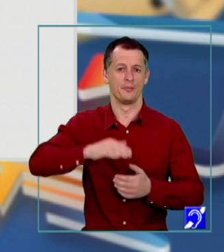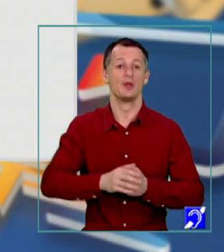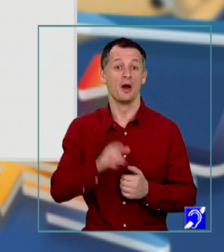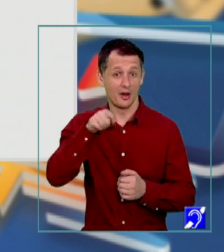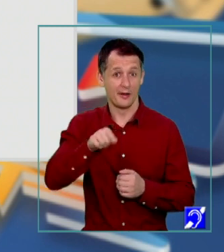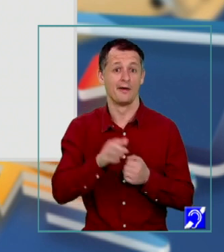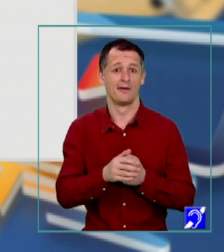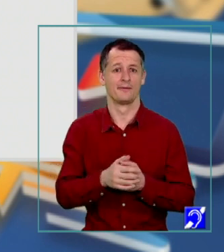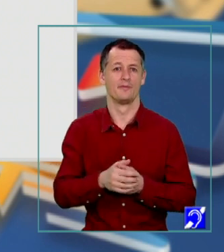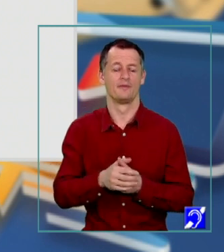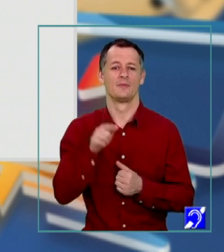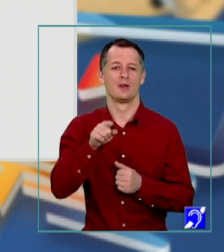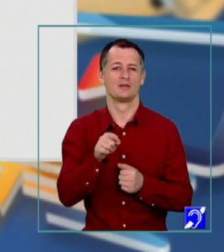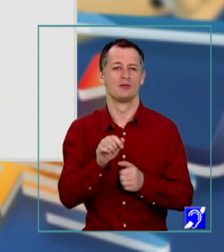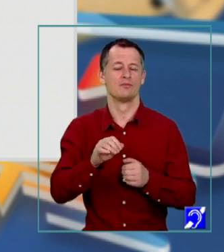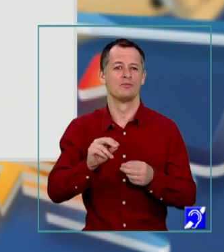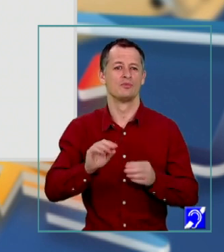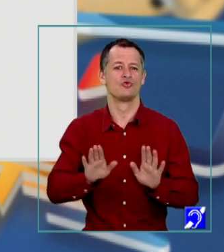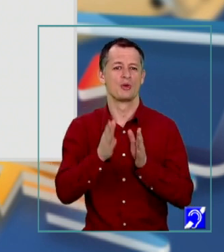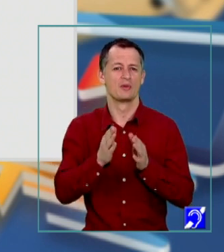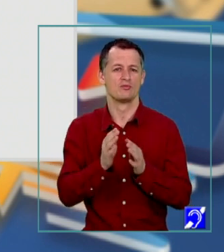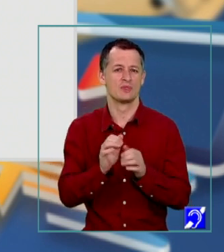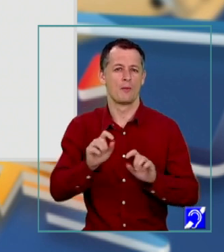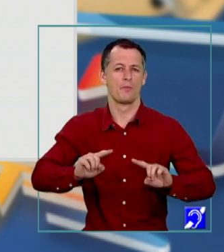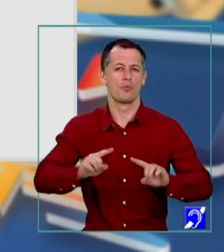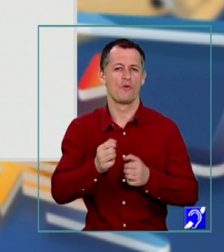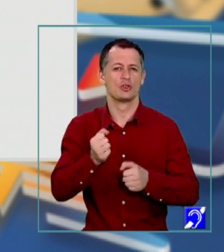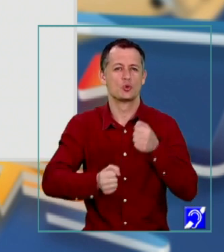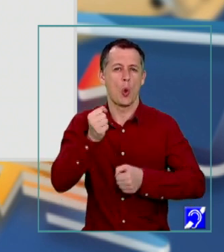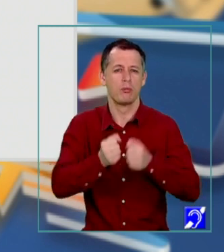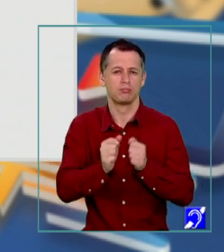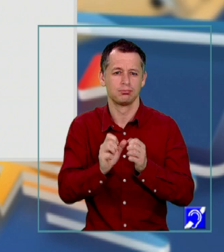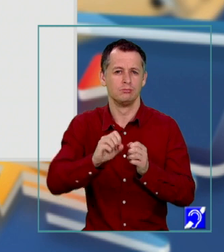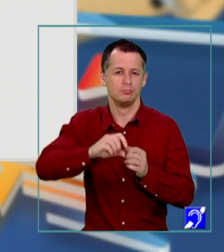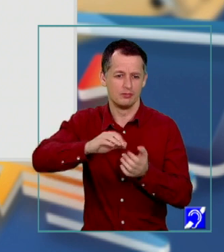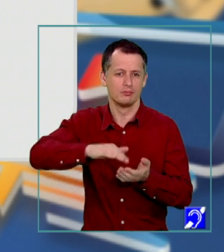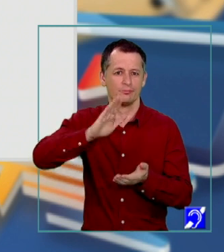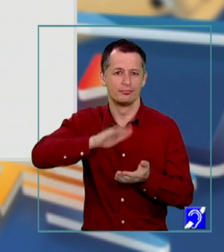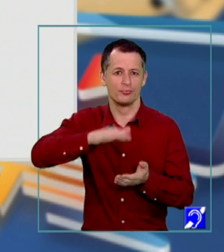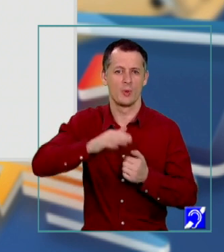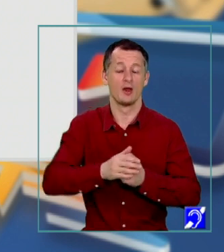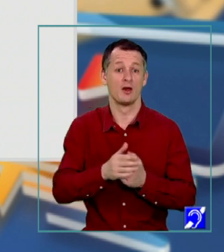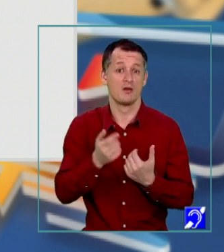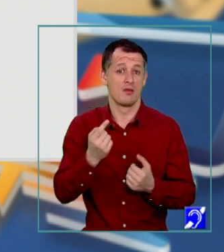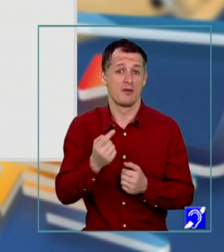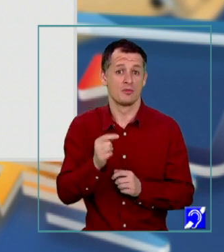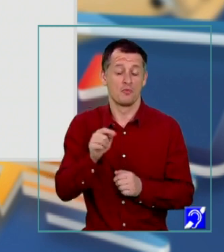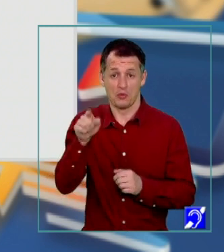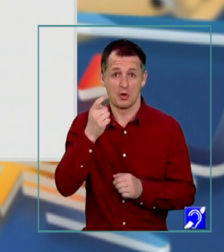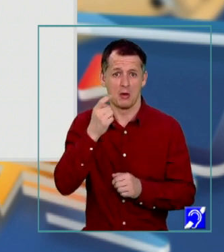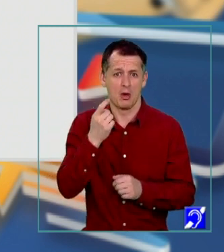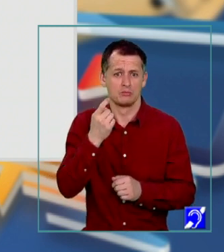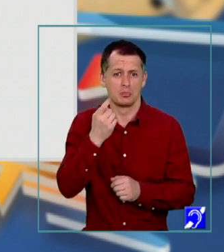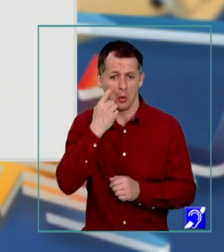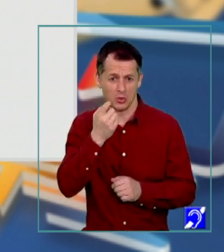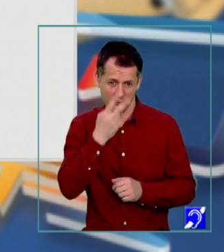fâsie. Cu alte cuvinte, dacă ați avut curiozitatea să vedeți de ce auziți că oala respectivă scoate un sunet și vă aduceți în bucătărie, o